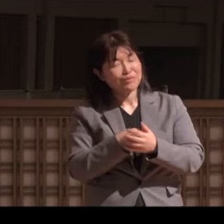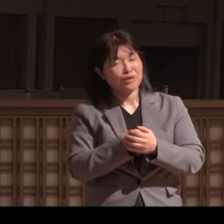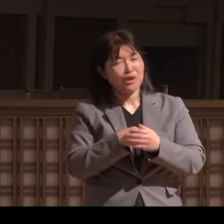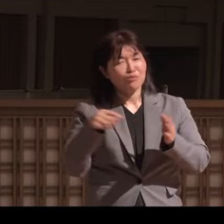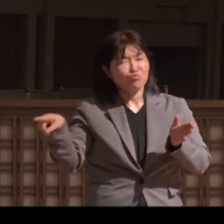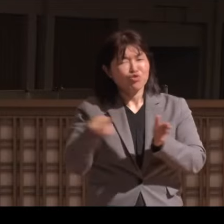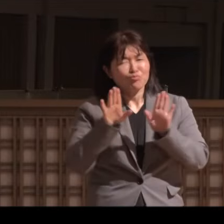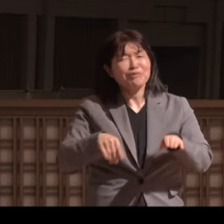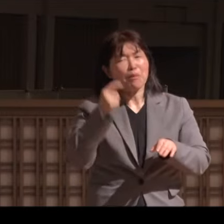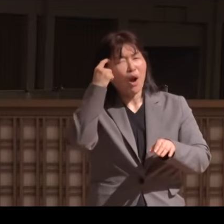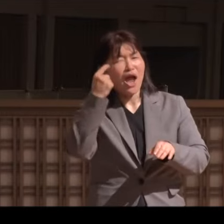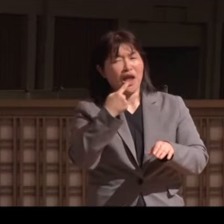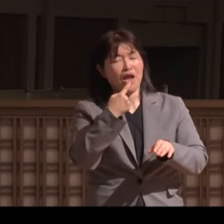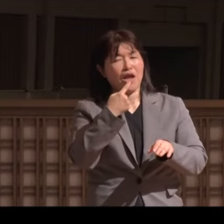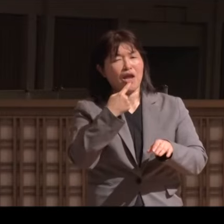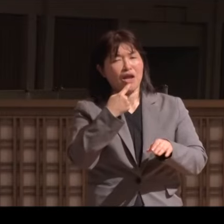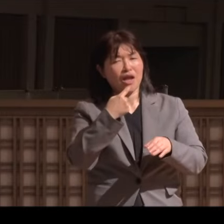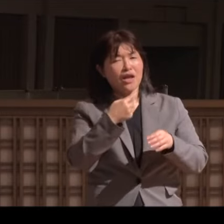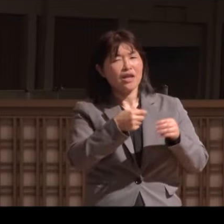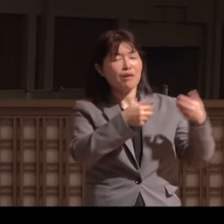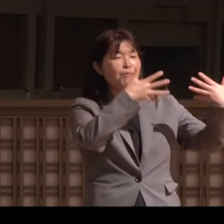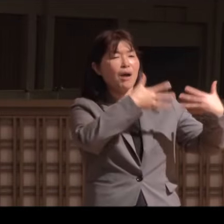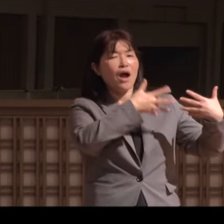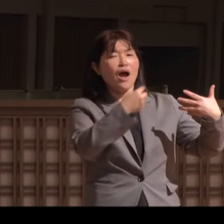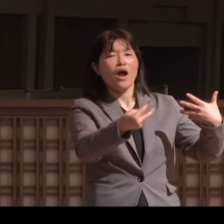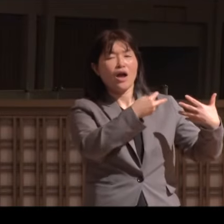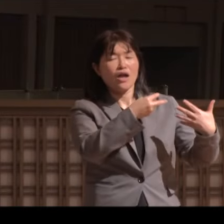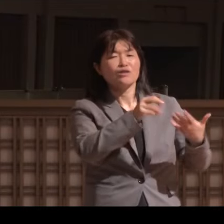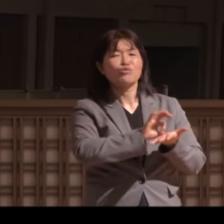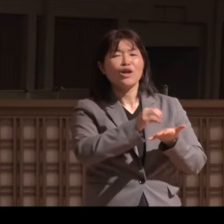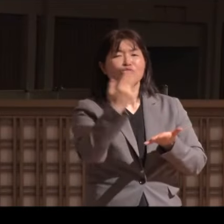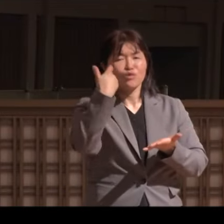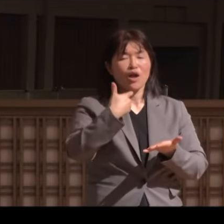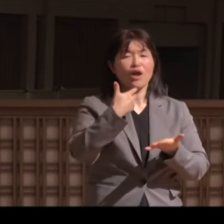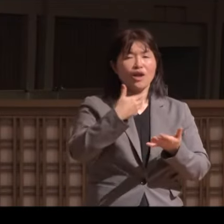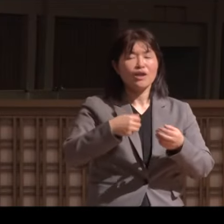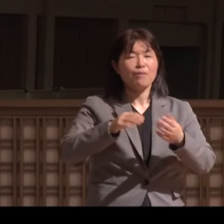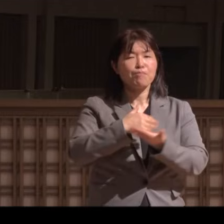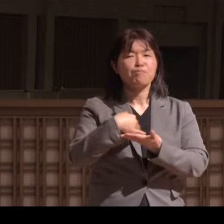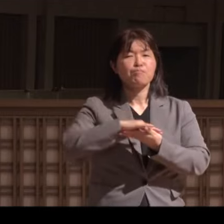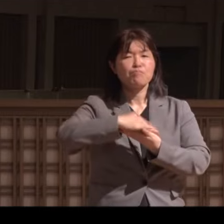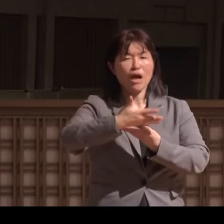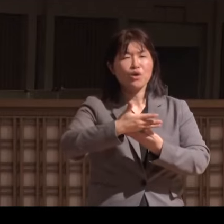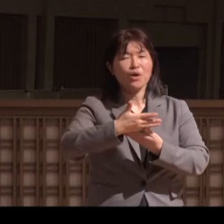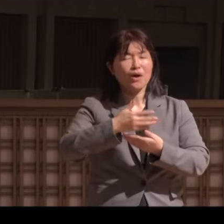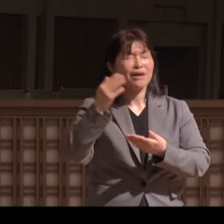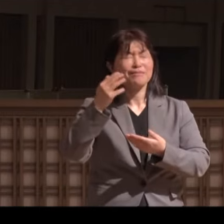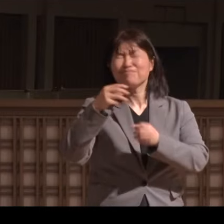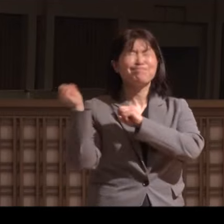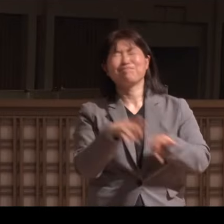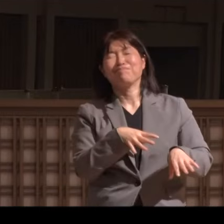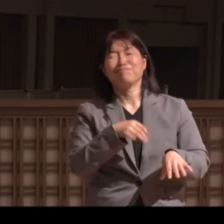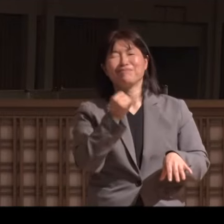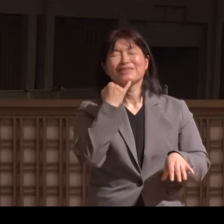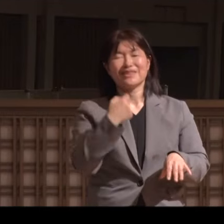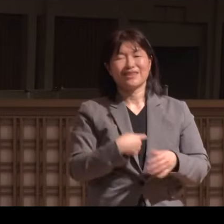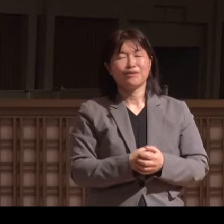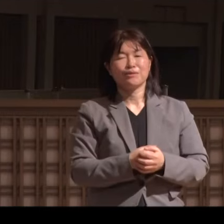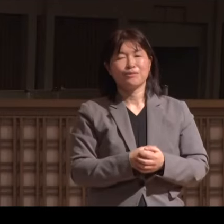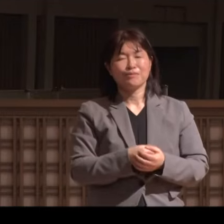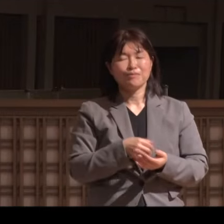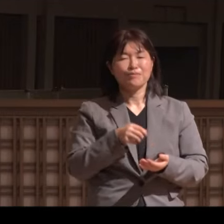ずっと考えてましたねで結局パワーポイント使ってくださいって言われたけどパソコンも置いてきましたいいかなと思ってで